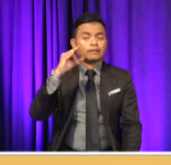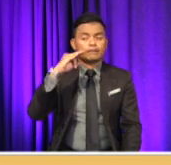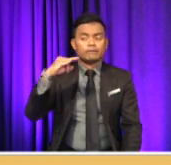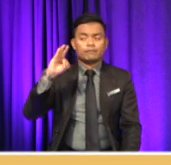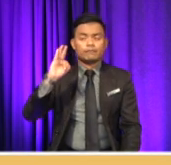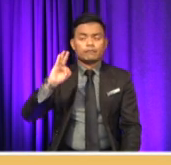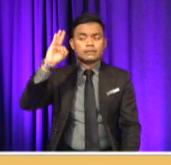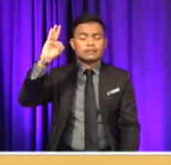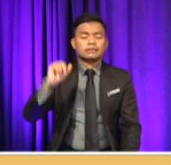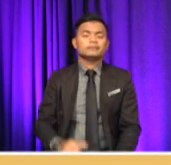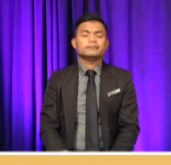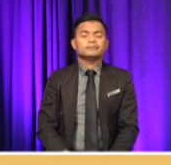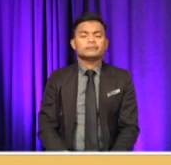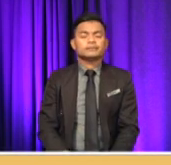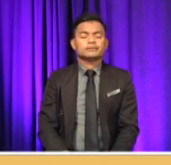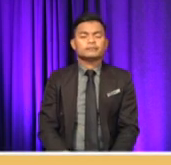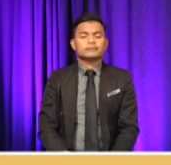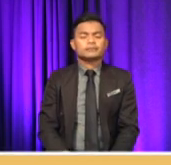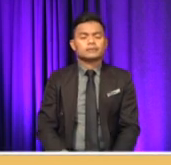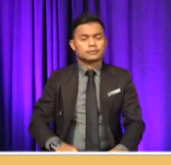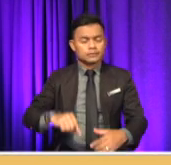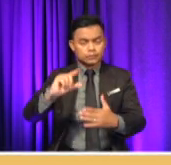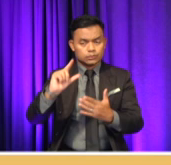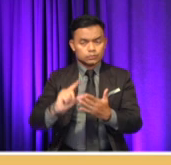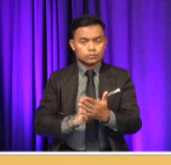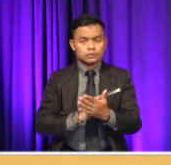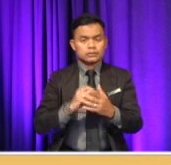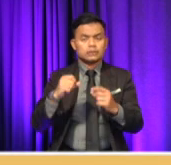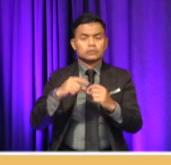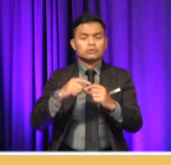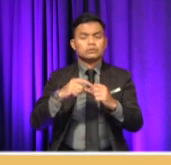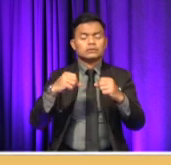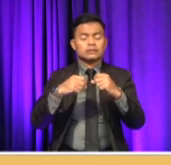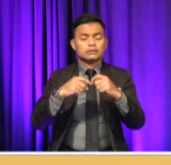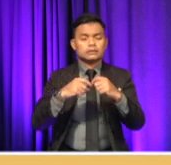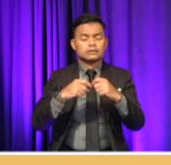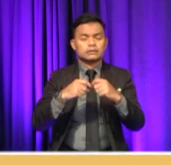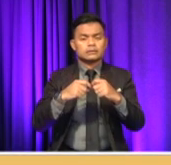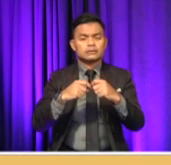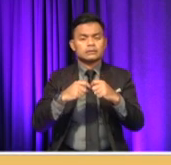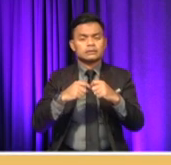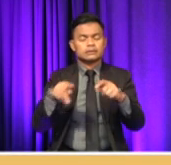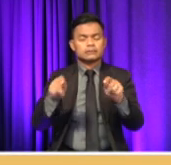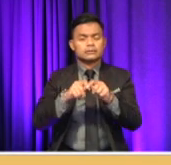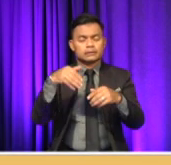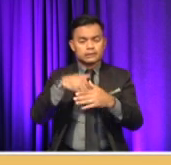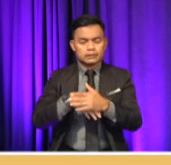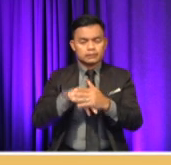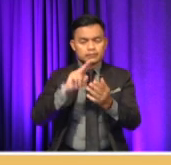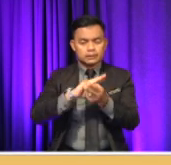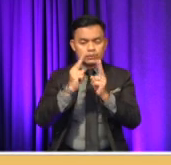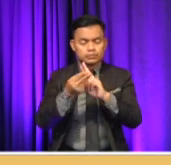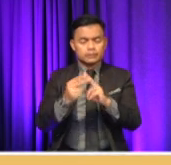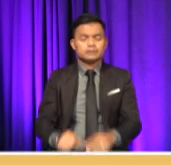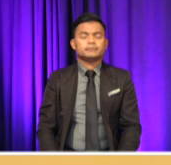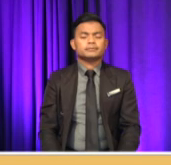prinsip arrohan elektromagnetik seperti dalam pengupah Oke moto harus ulang kali ini lebih